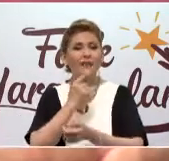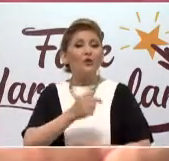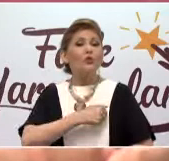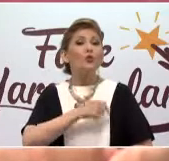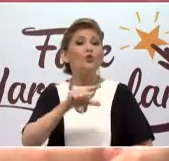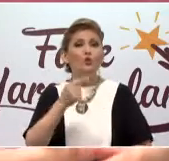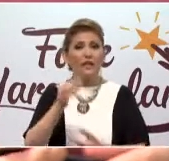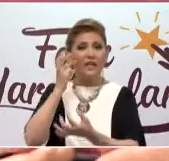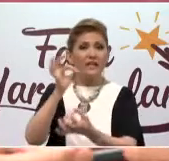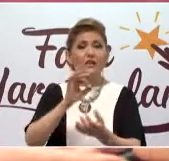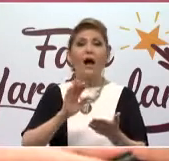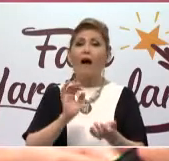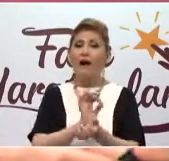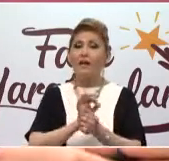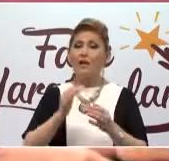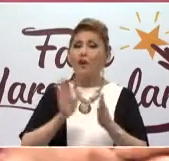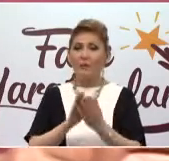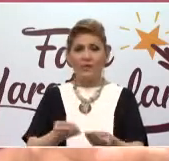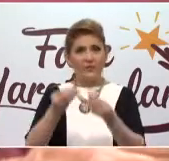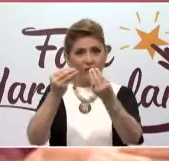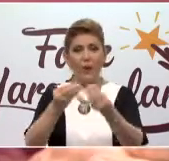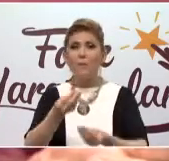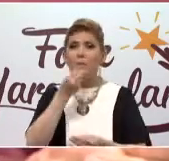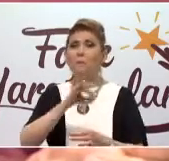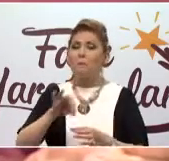gönüllü kişilere teslim ediyoruz. Bu sırada